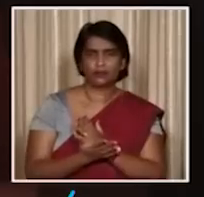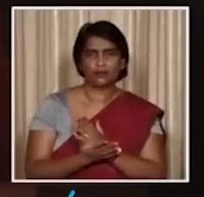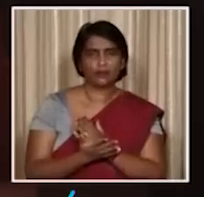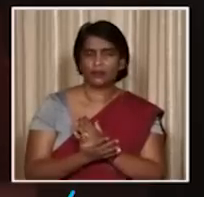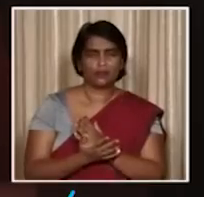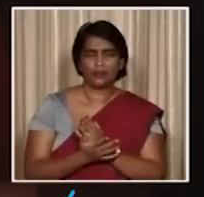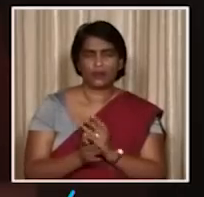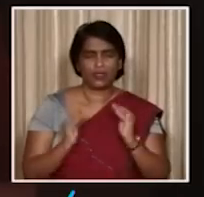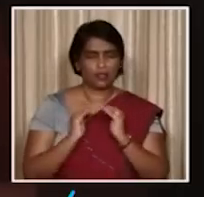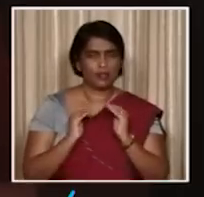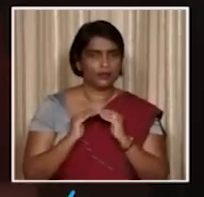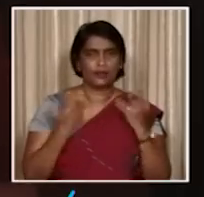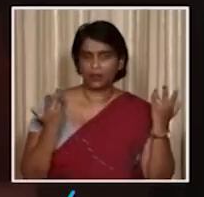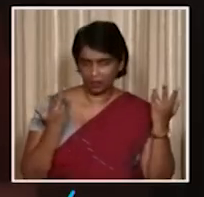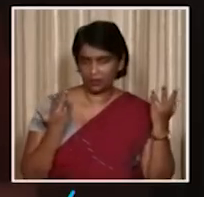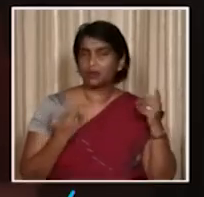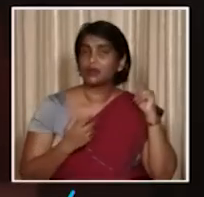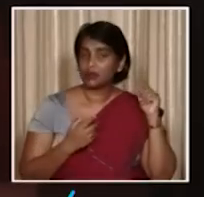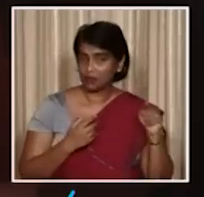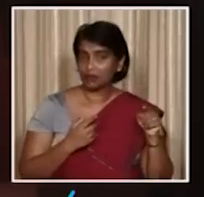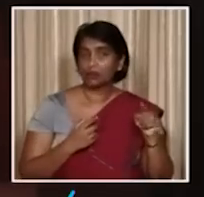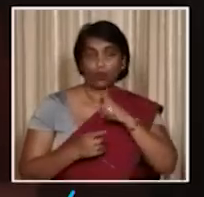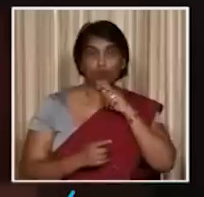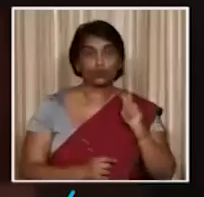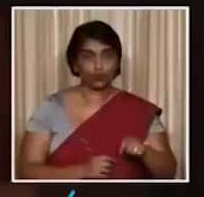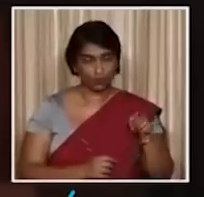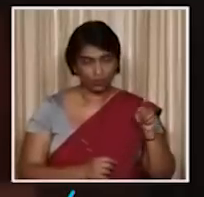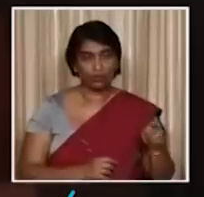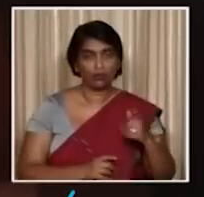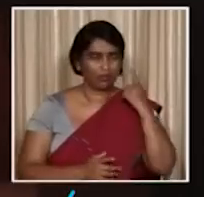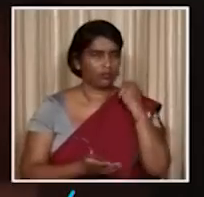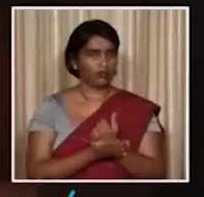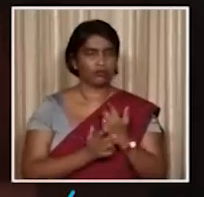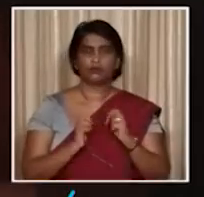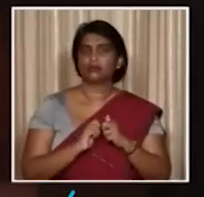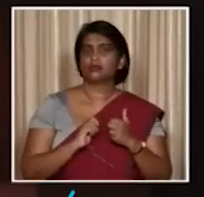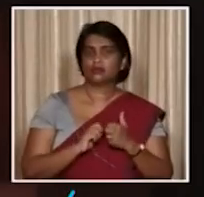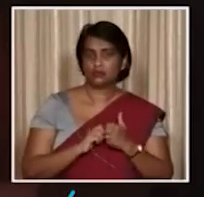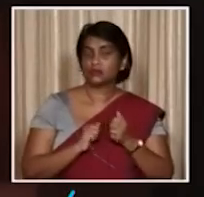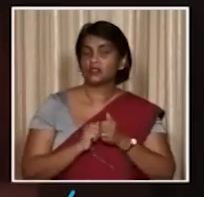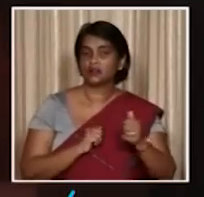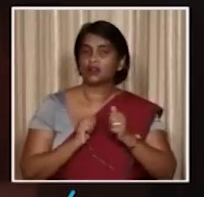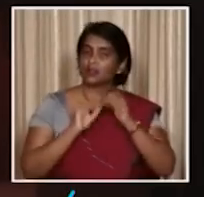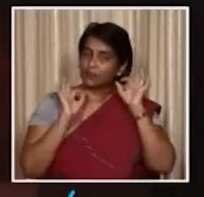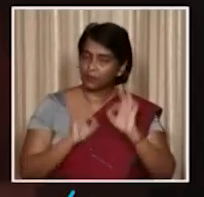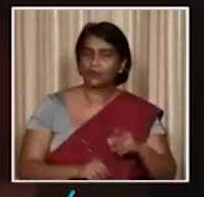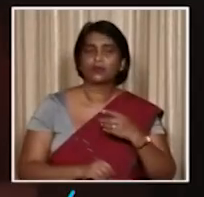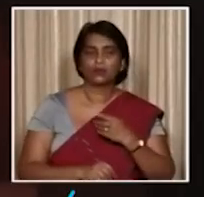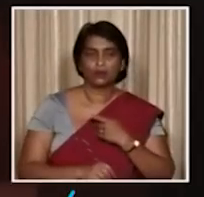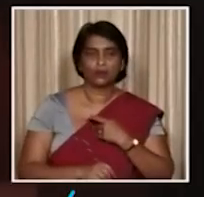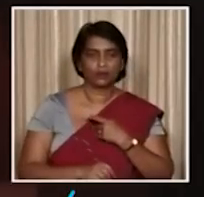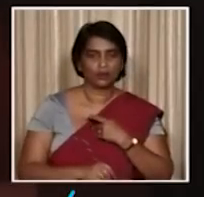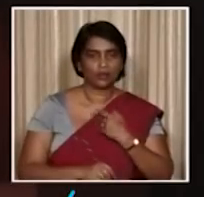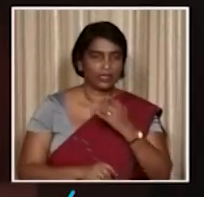ඒක ඉතාමත්ම නුසුදුසු දෙයක්. ඒ විනිසුරුවන් අපහසුතාවයට පත් කරන ඒ කාර්යයන් ඉෂ්ට කරන්න එපයි කියලා